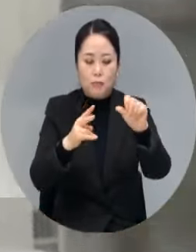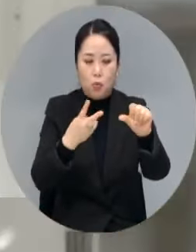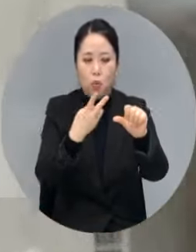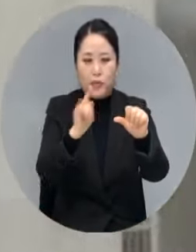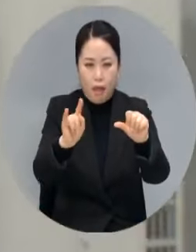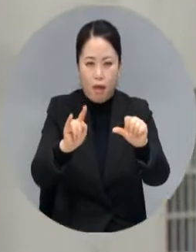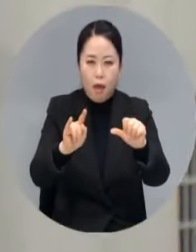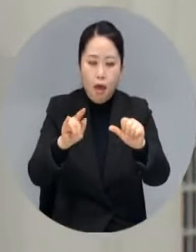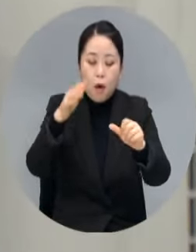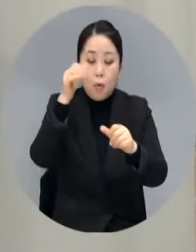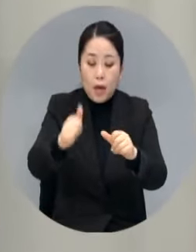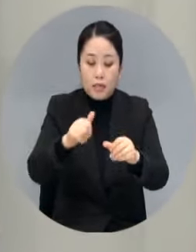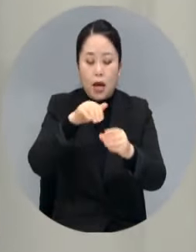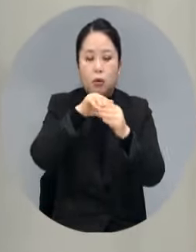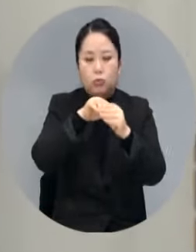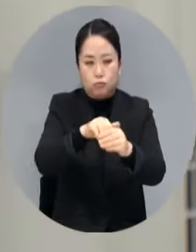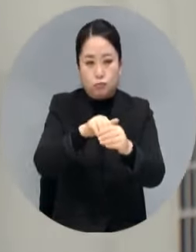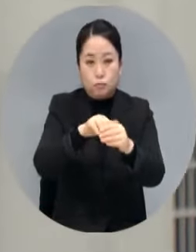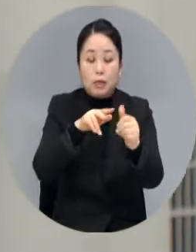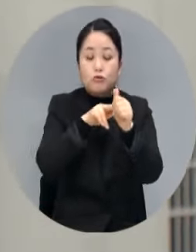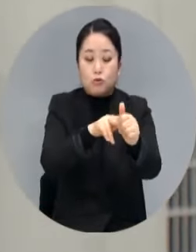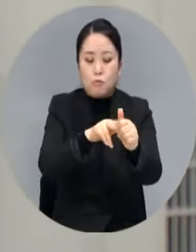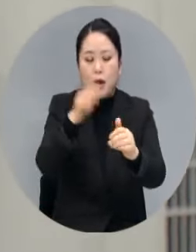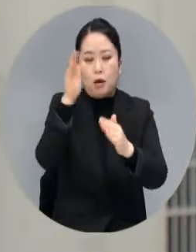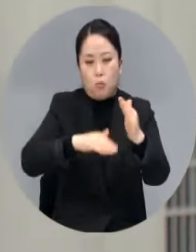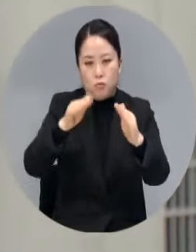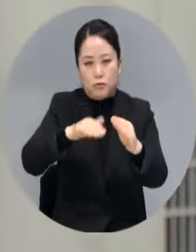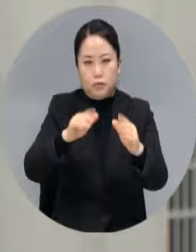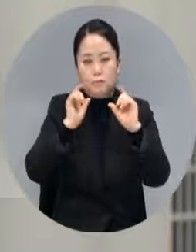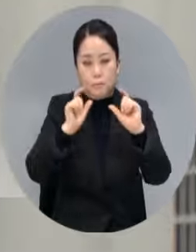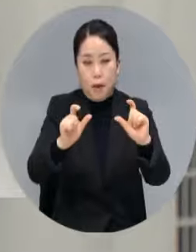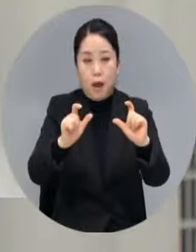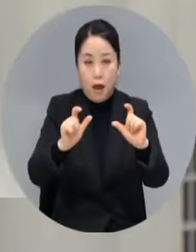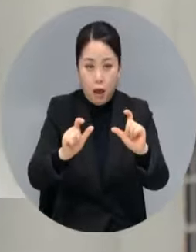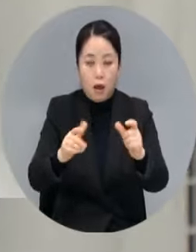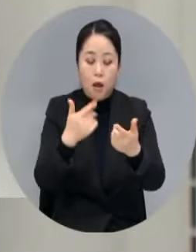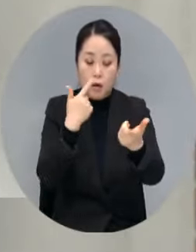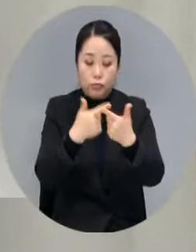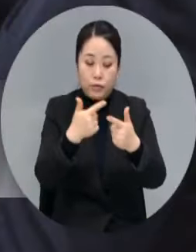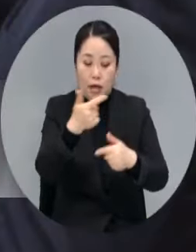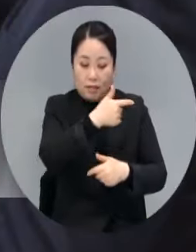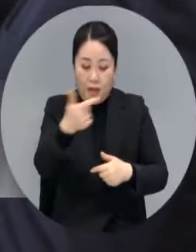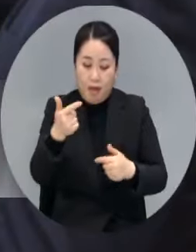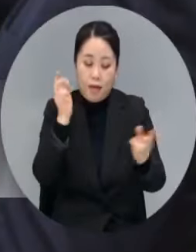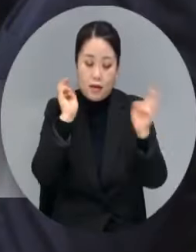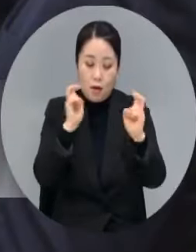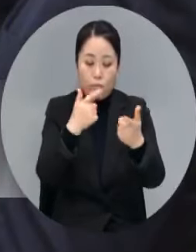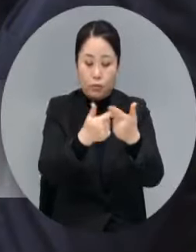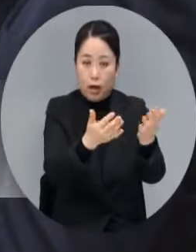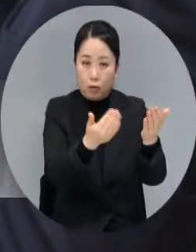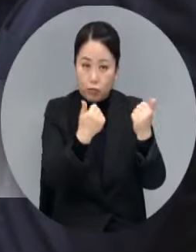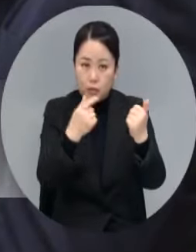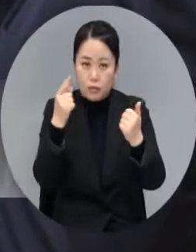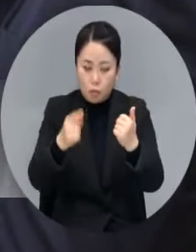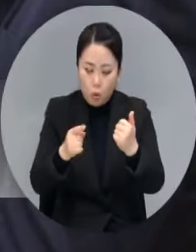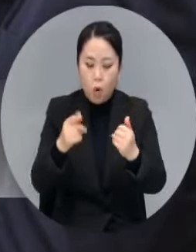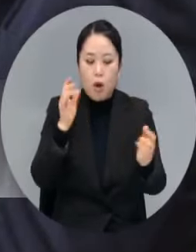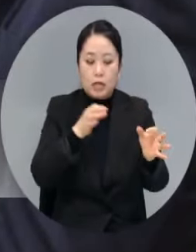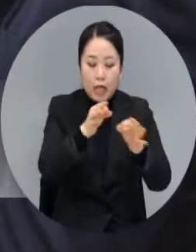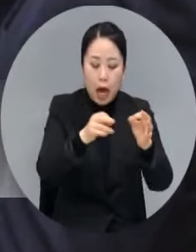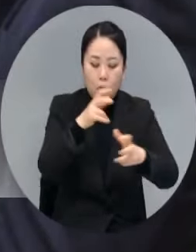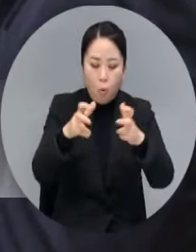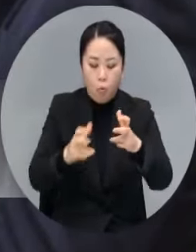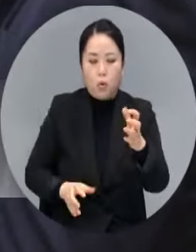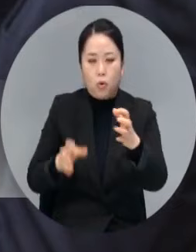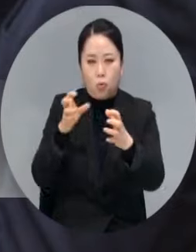출마를 공식 선언했습니다. 양 회장은 대기업 부산 유치와 상공인 화합, 상공인 권익보호,